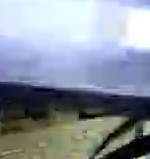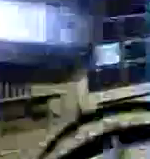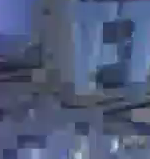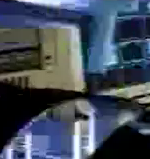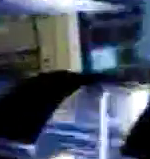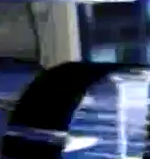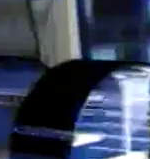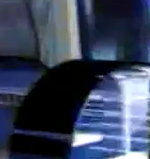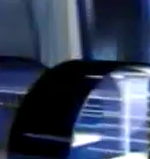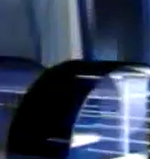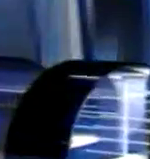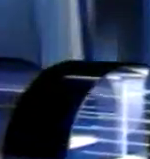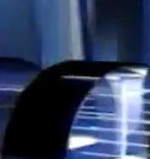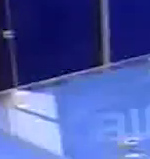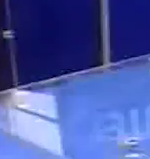Музика